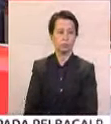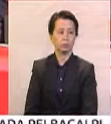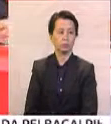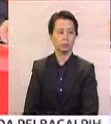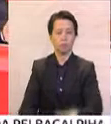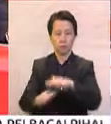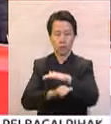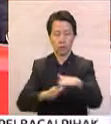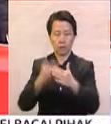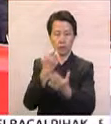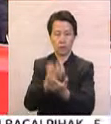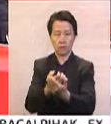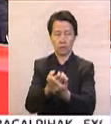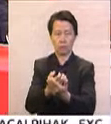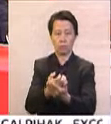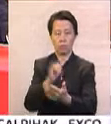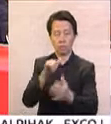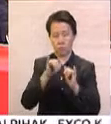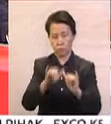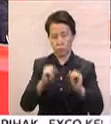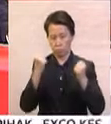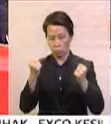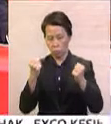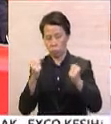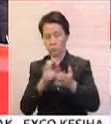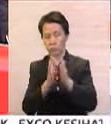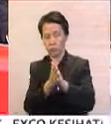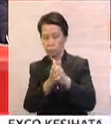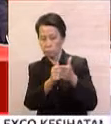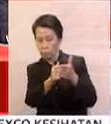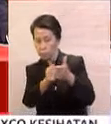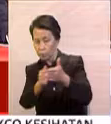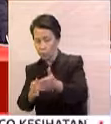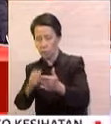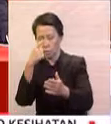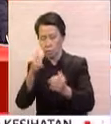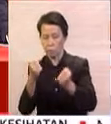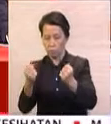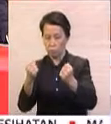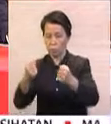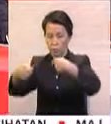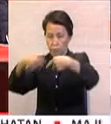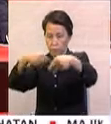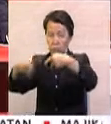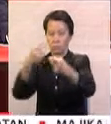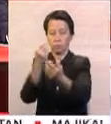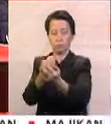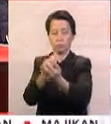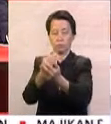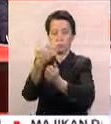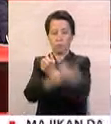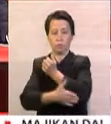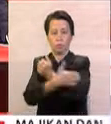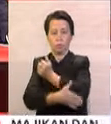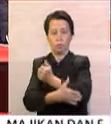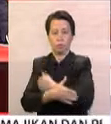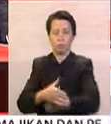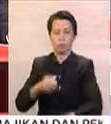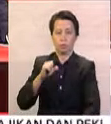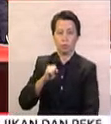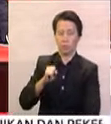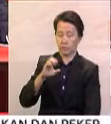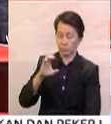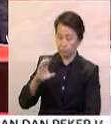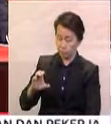Asas ekonomi makro negara yang kekal kukuh terus menjadi pemangkin kepada pengukuhan pasaran modal negara. Suruhanjaya Sekuriti